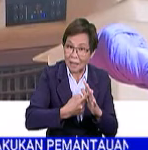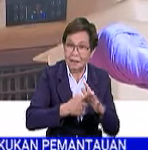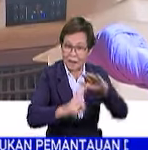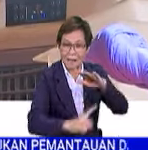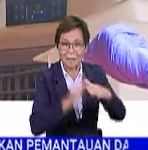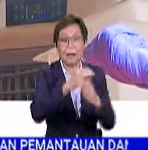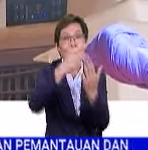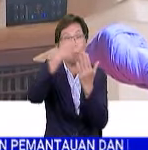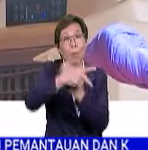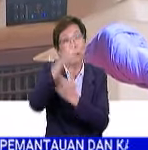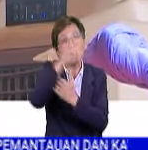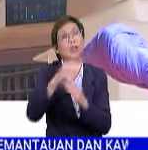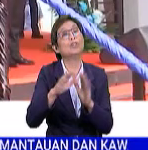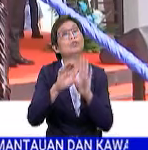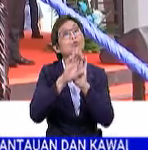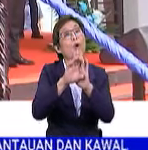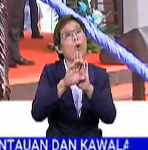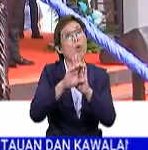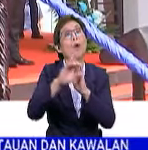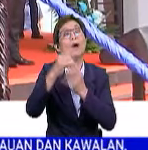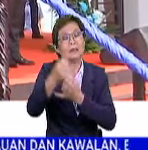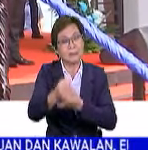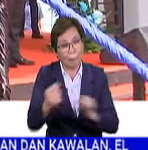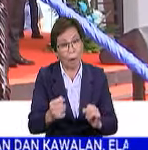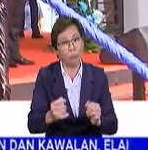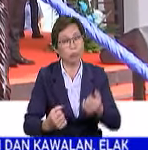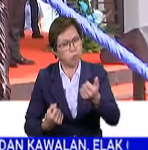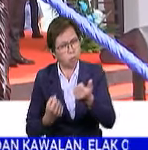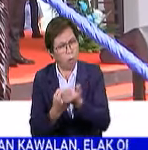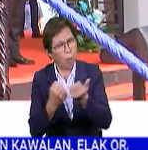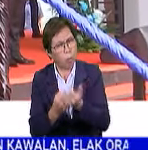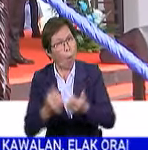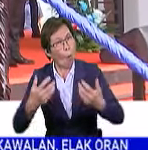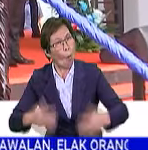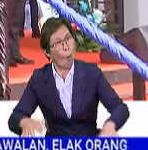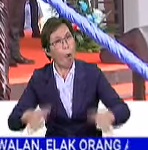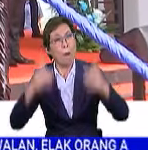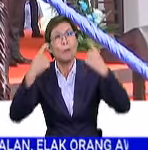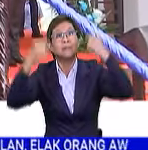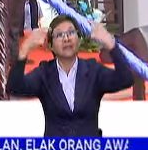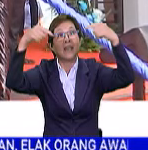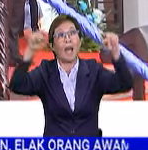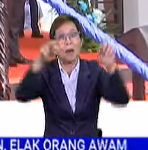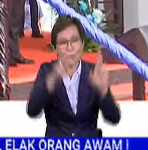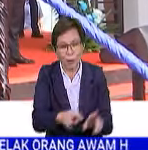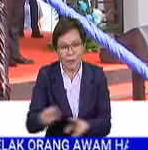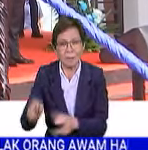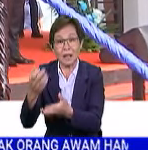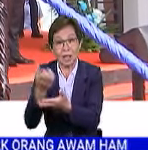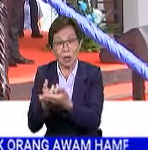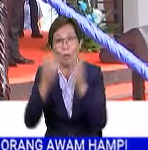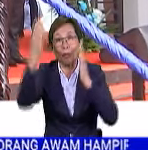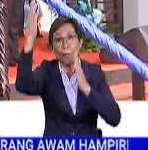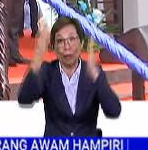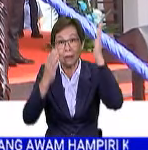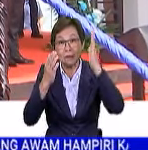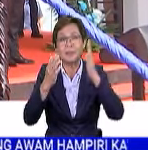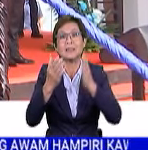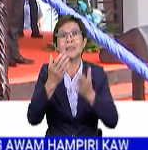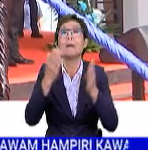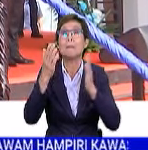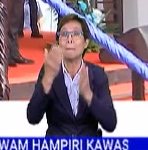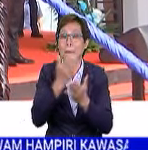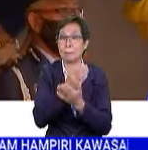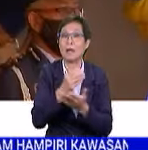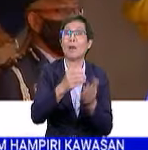kerajaan. Sebagai contoh, jabatan itu telah memberi sumbangan besar dalam merealisasikan pelan jana semula ekonomi negara penjana. Ia